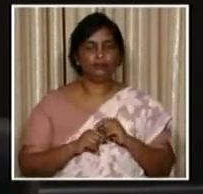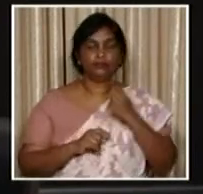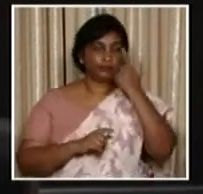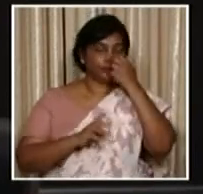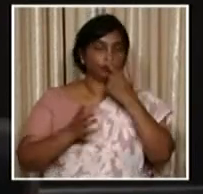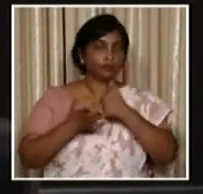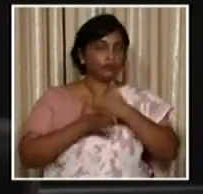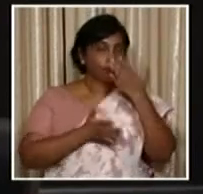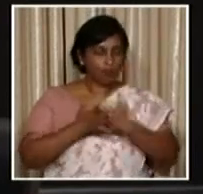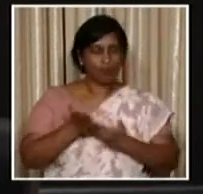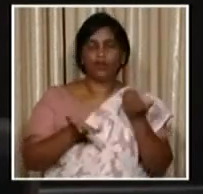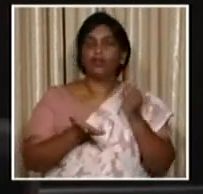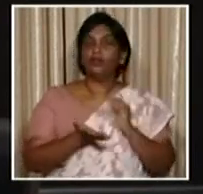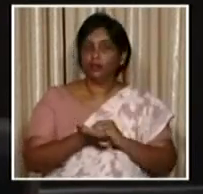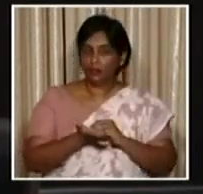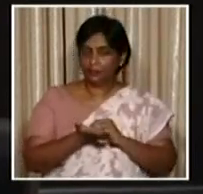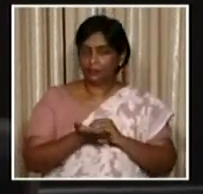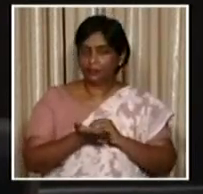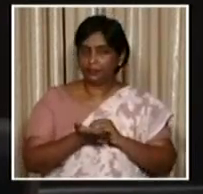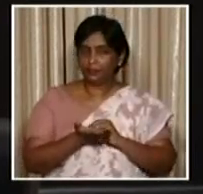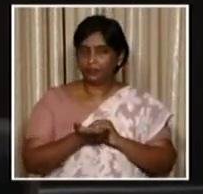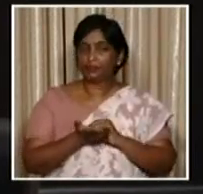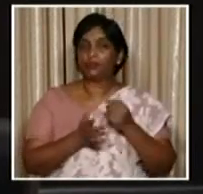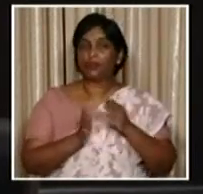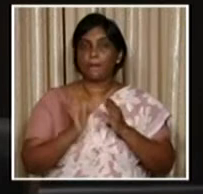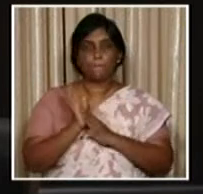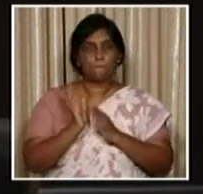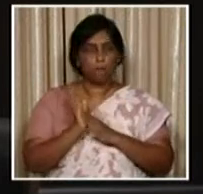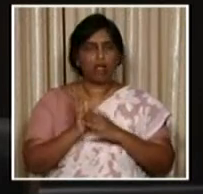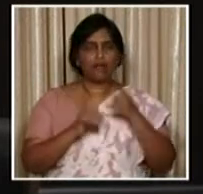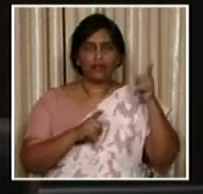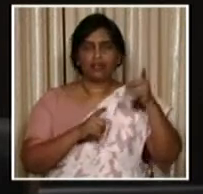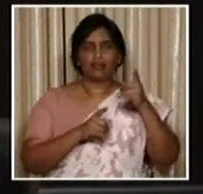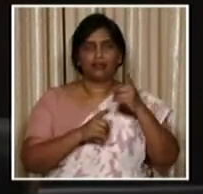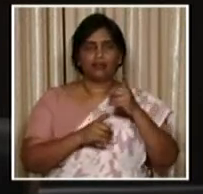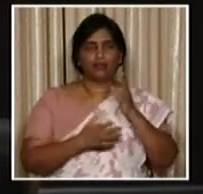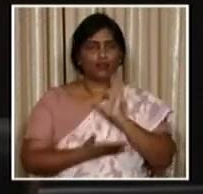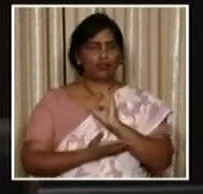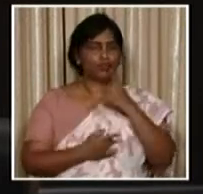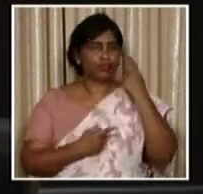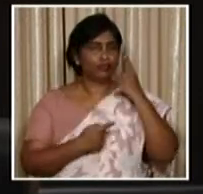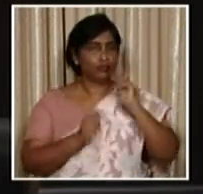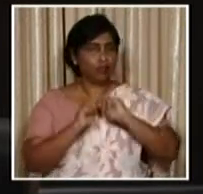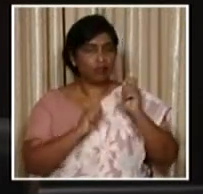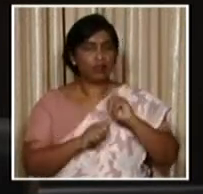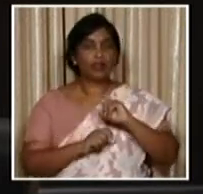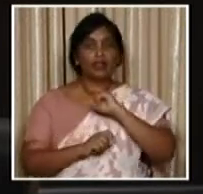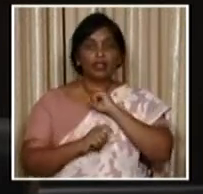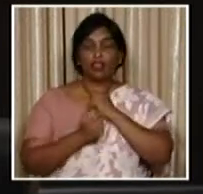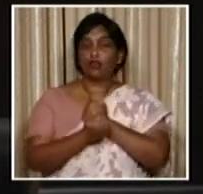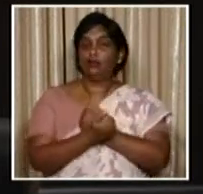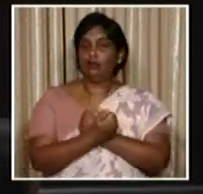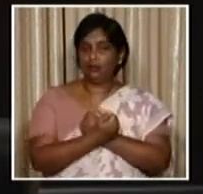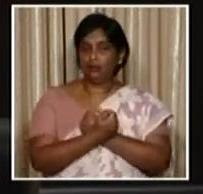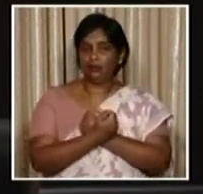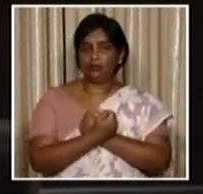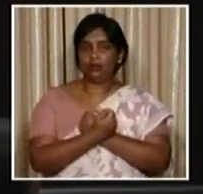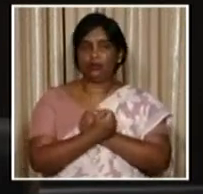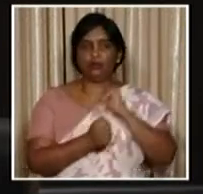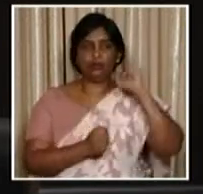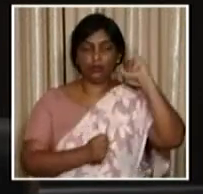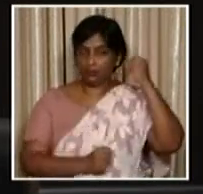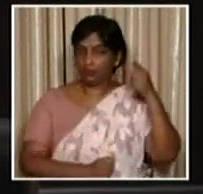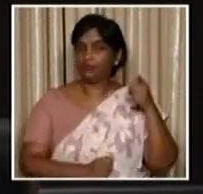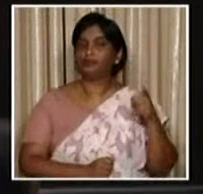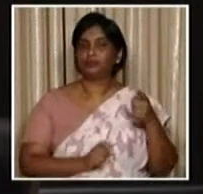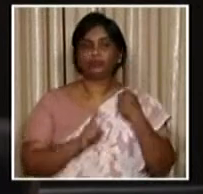පාස්කු වාර්තාවේ තවත් මේ මාවනැල්ලේ සිද්ධිය විමර්ශනය කරද්දී කෑගල්ලේ පොලිසියේ පොලිස්